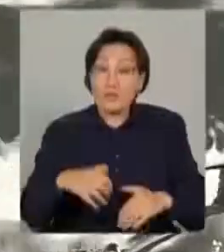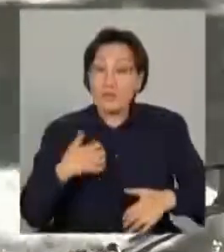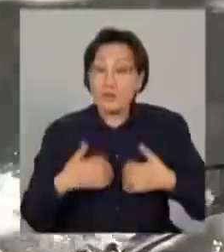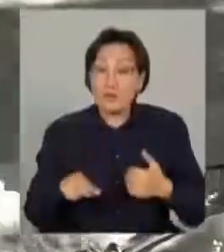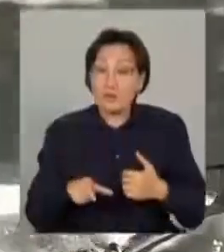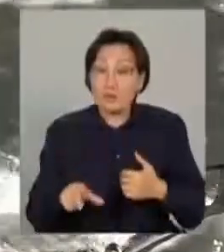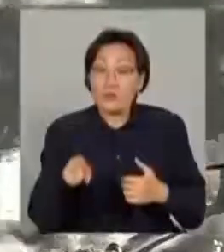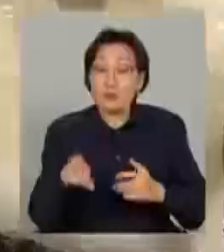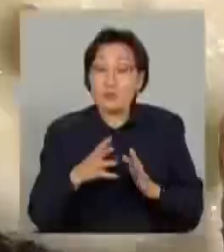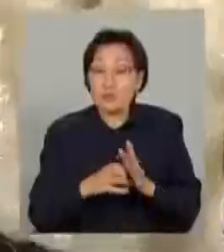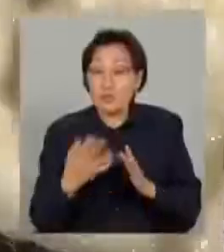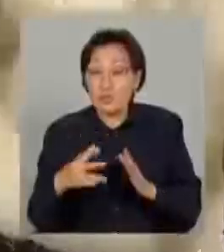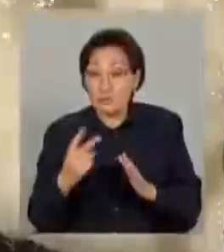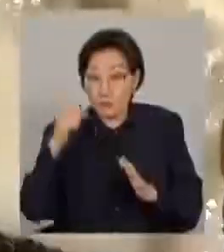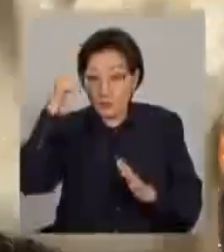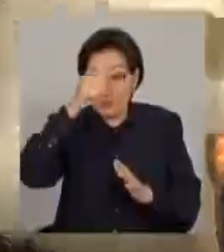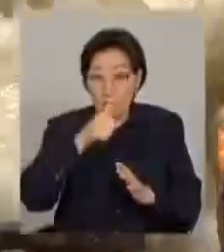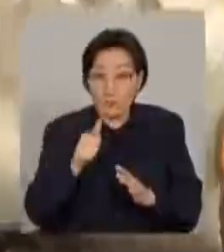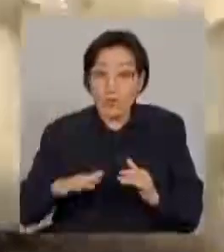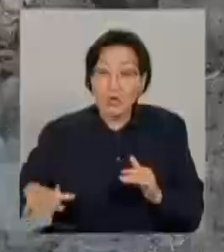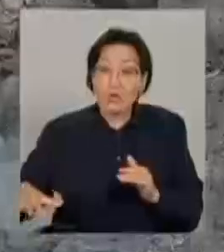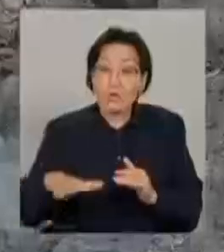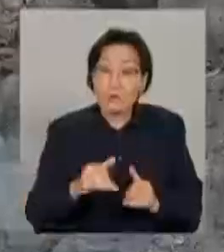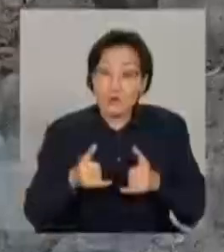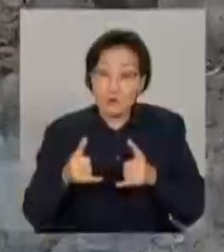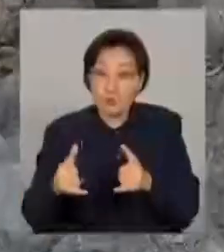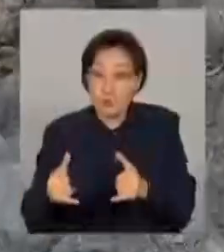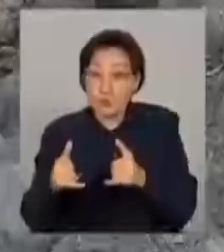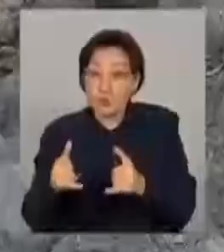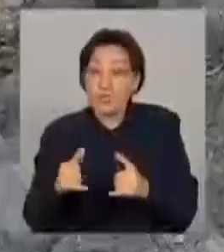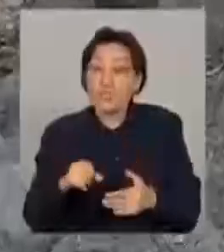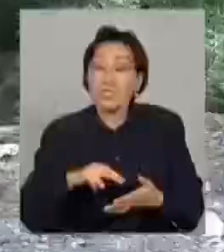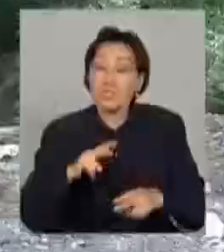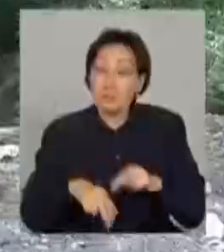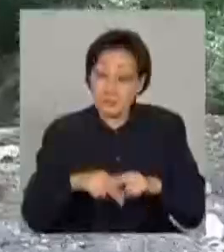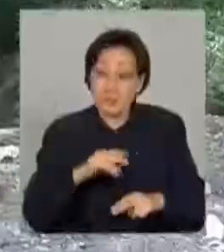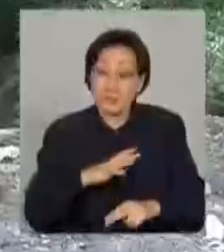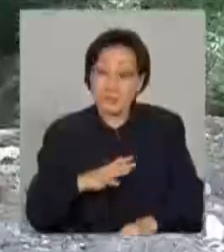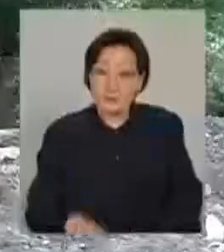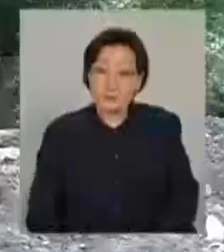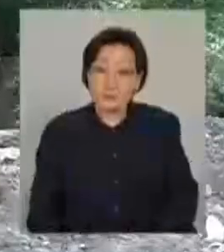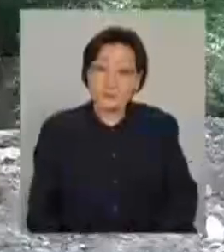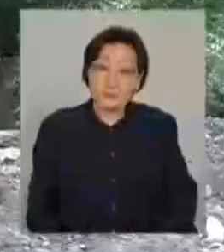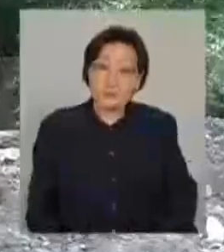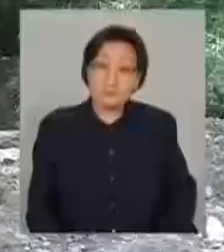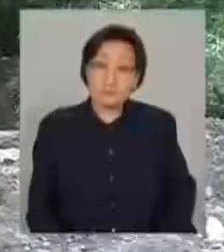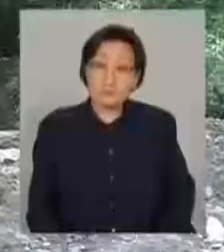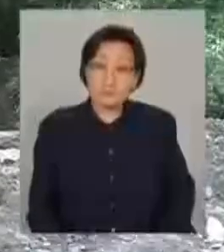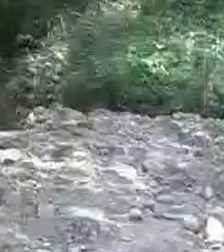арна 1952 жылы алқаптарды суару үшін салынған екен. Оразай Нұртайұлы, Ернат Болатбек, Алматы телеарнасы.